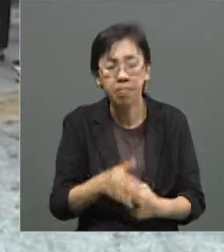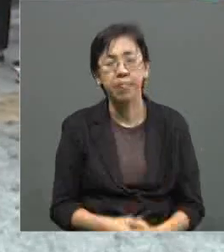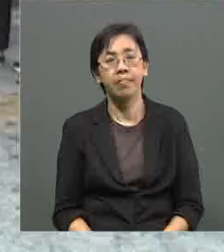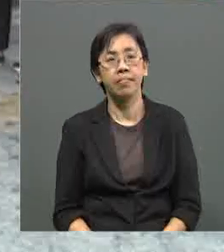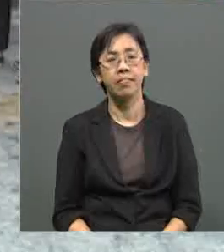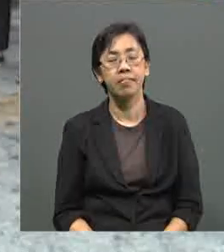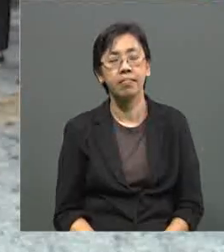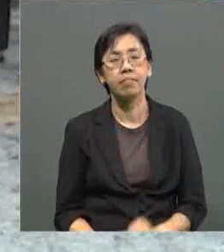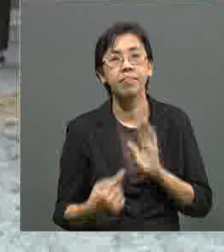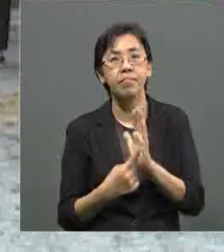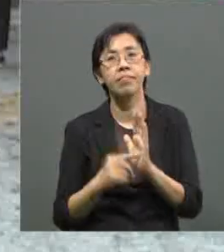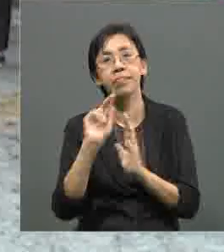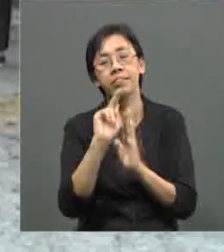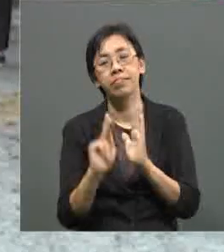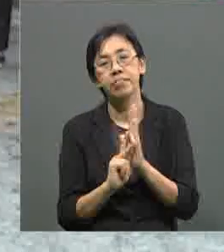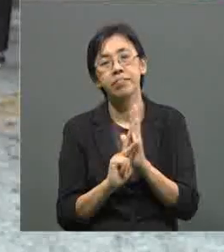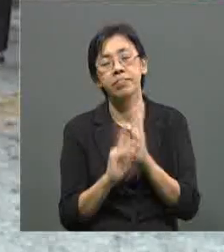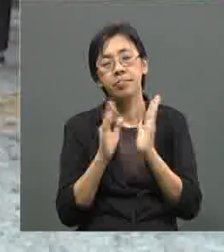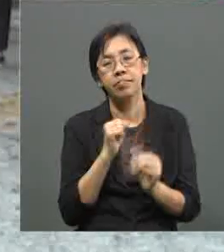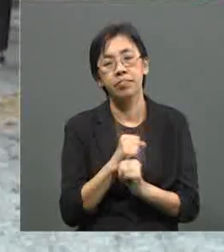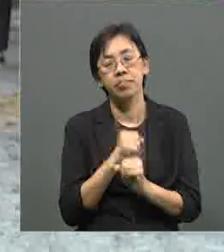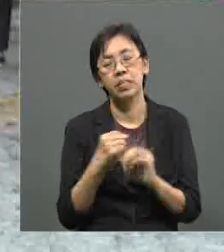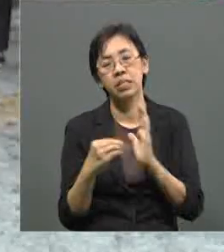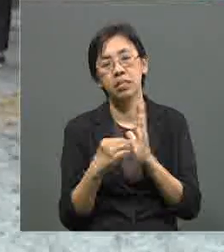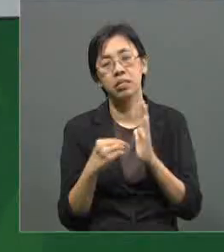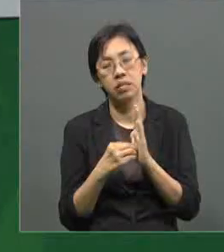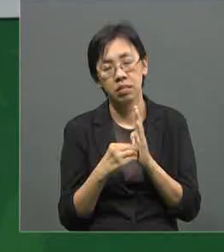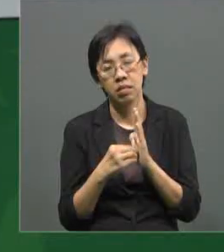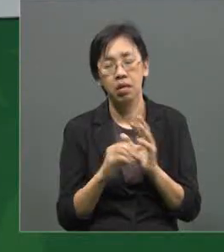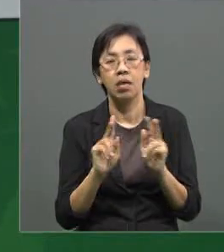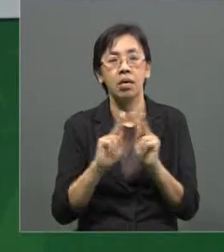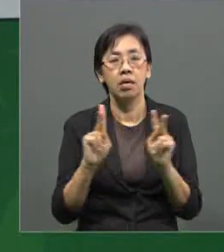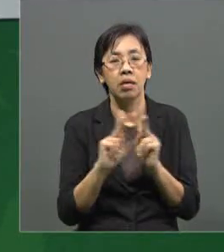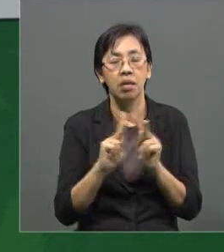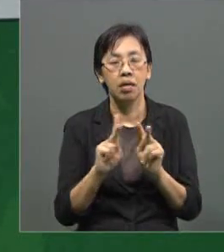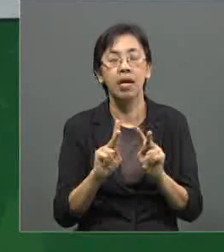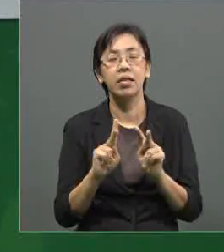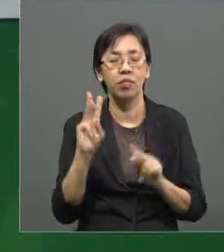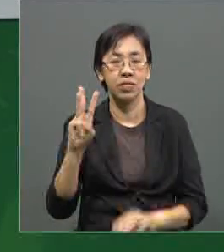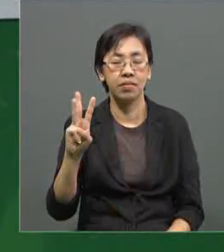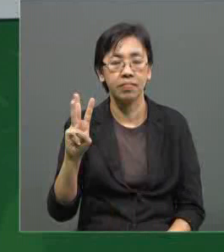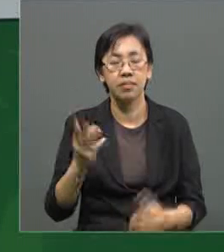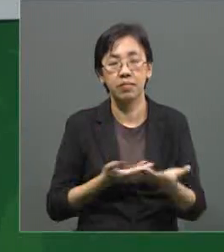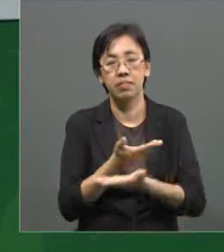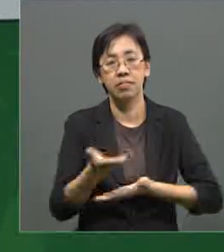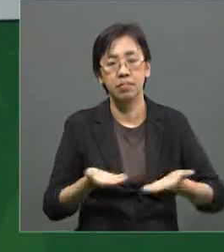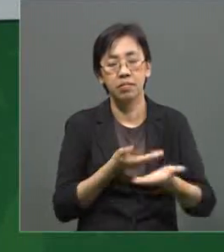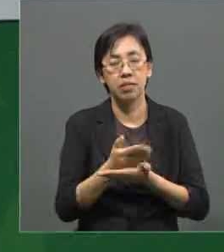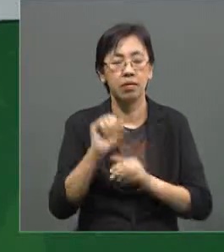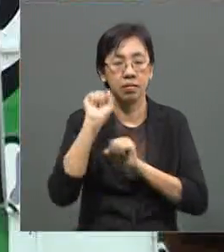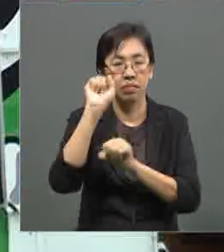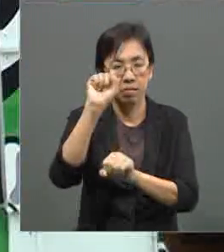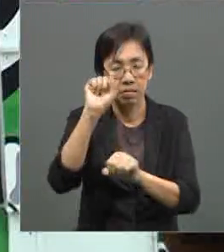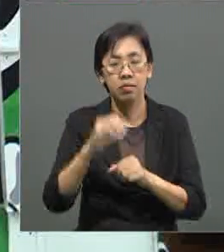จากนี้เขาเสนอให้นำร่างพนักงานเจ้าหน้าที่ของกรุงเทพมหานครที่คณะกรรมาธิการวิสัญชุดเยครับพิจารณาไปประกาศ